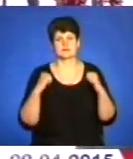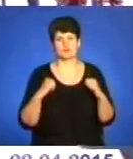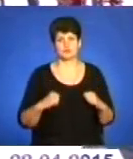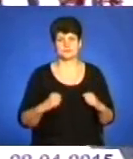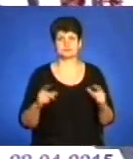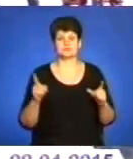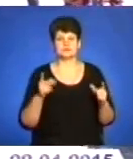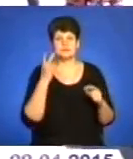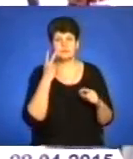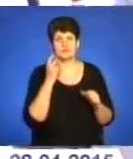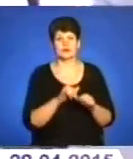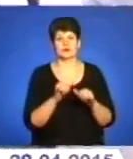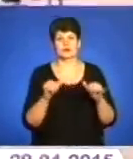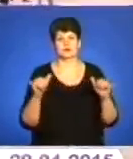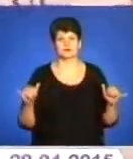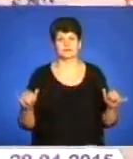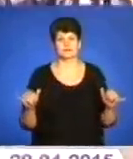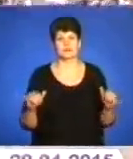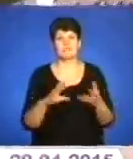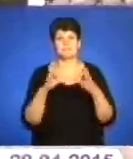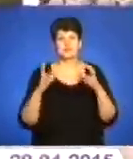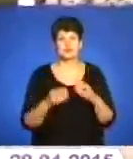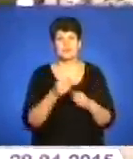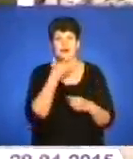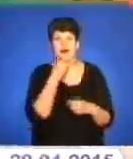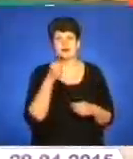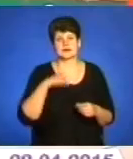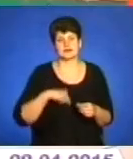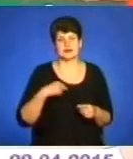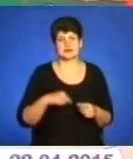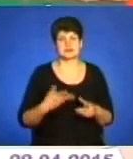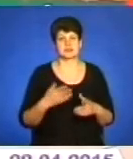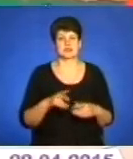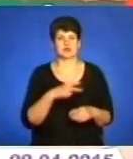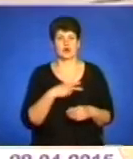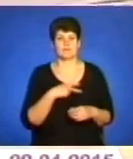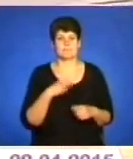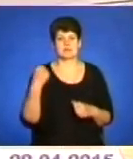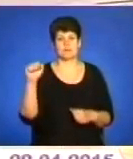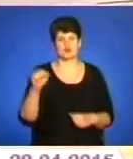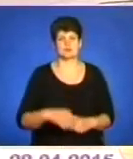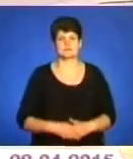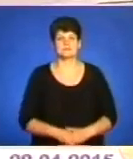з собою. Організм тут дуже сприймає. Друге, треба прислухатися до нього, не